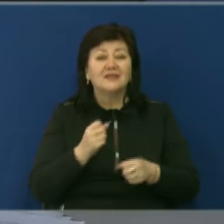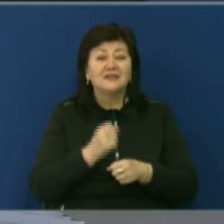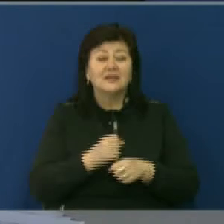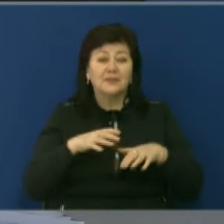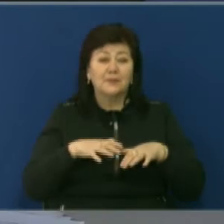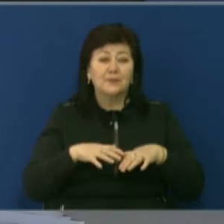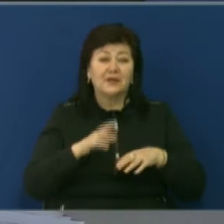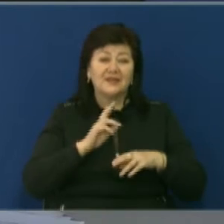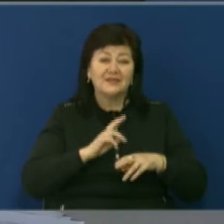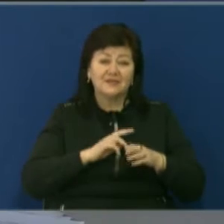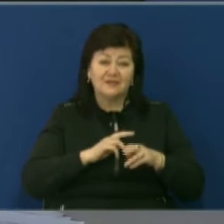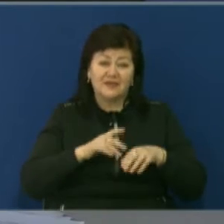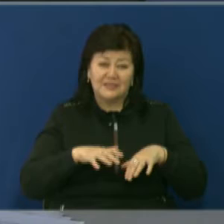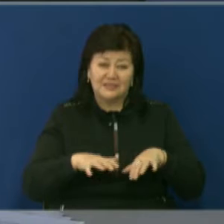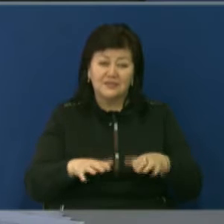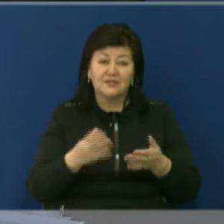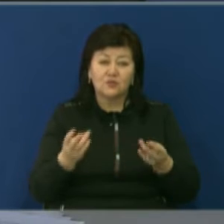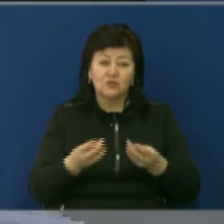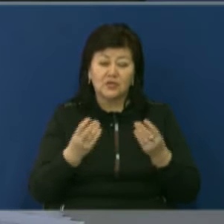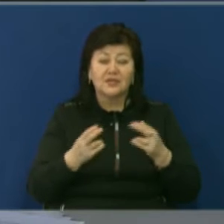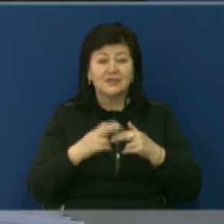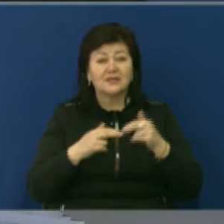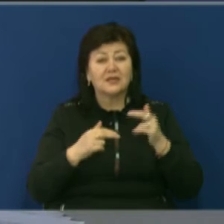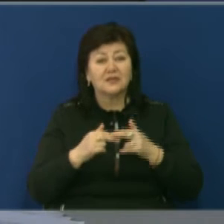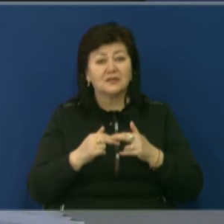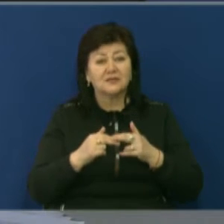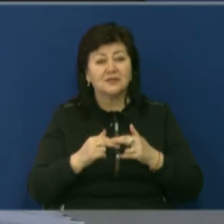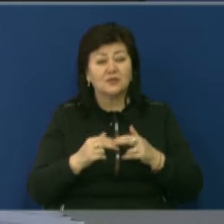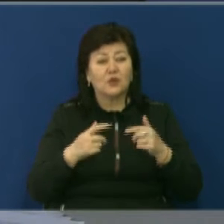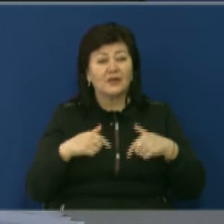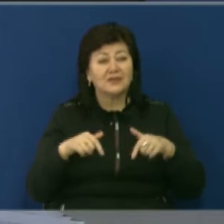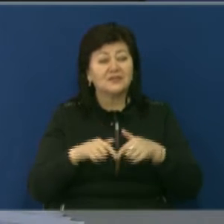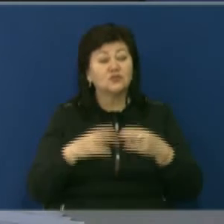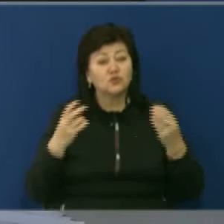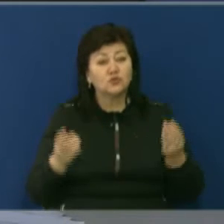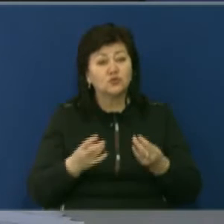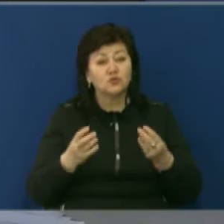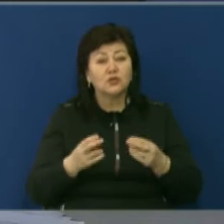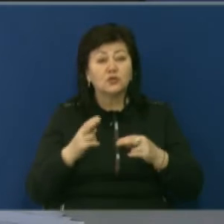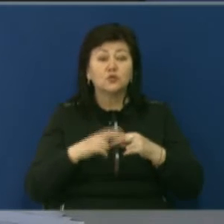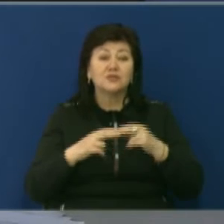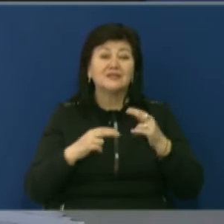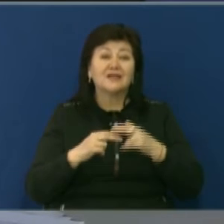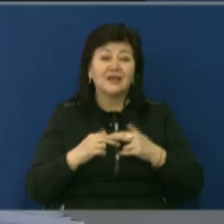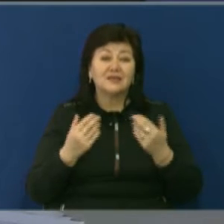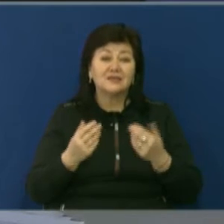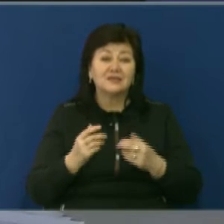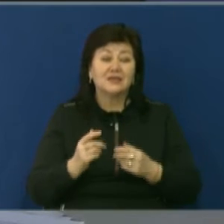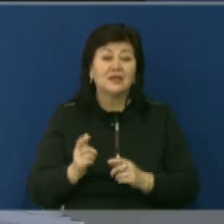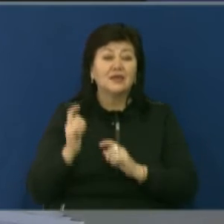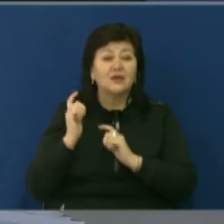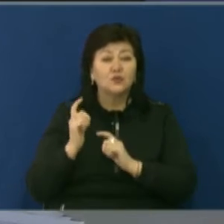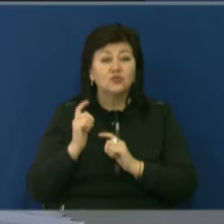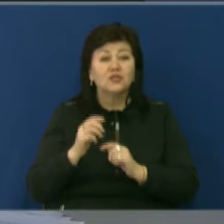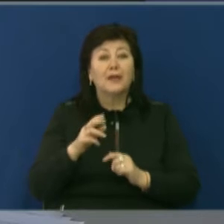жұмыс орындары бар. Сондай құрылыс компанияларында маусымдық жұмыстар басталады. Көптеген тас қалаушылар, жүк ілдіруші,